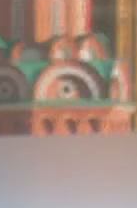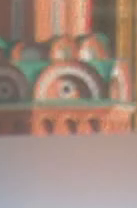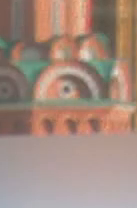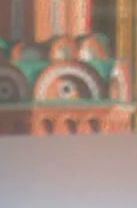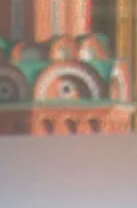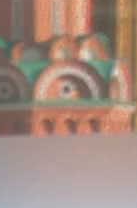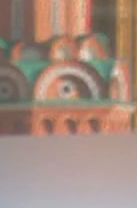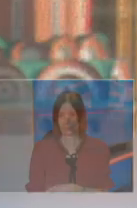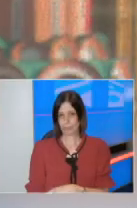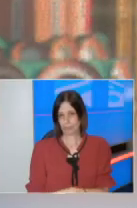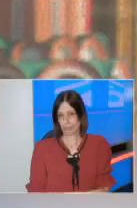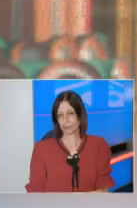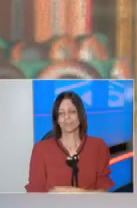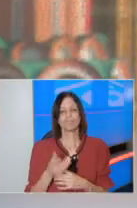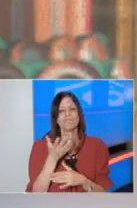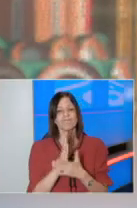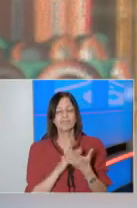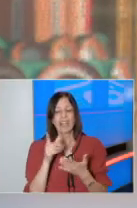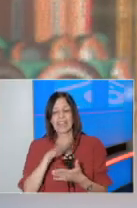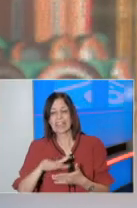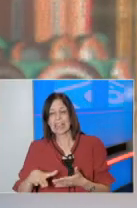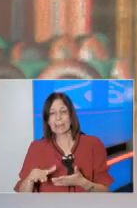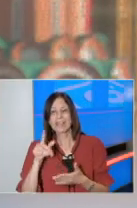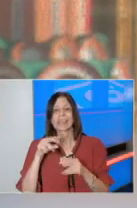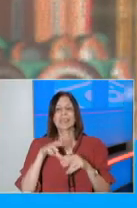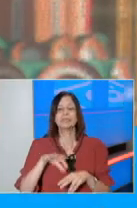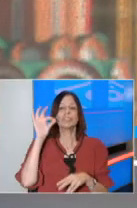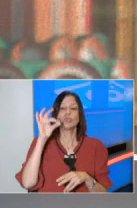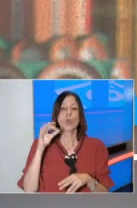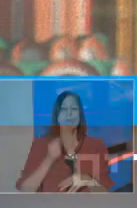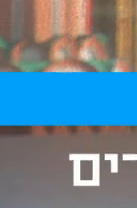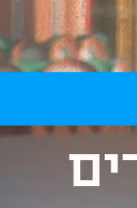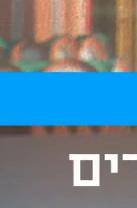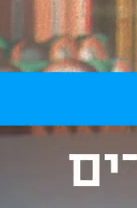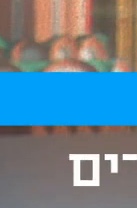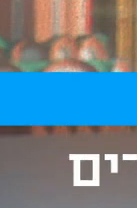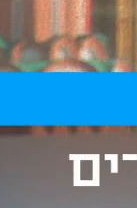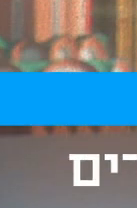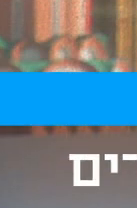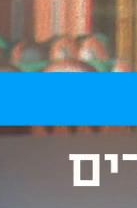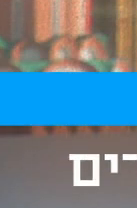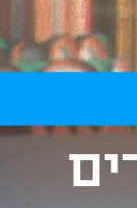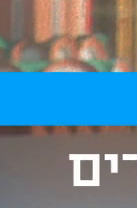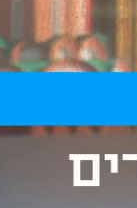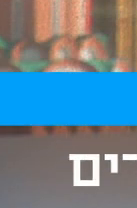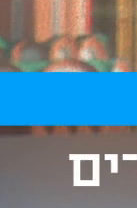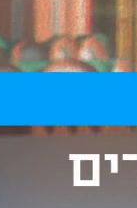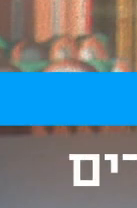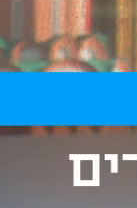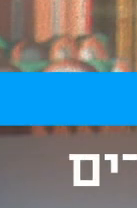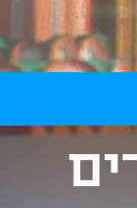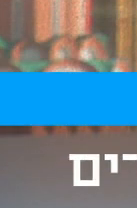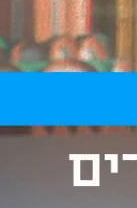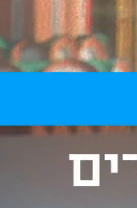שרידיהם של 215 ילדים, חלקם קטנים מאוד, נמצאו בקנדה, במקום שבו היה פעם בית ספר. בית ספר אליו